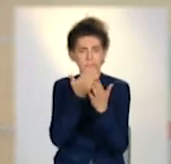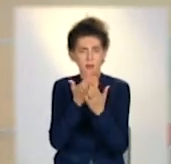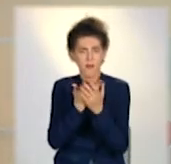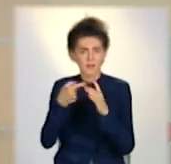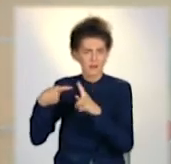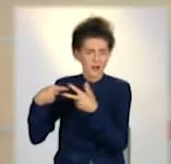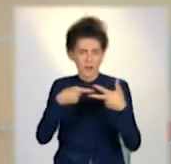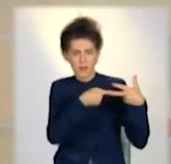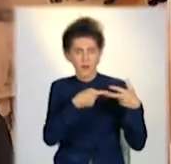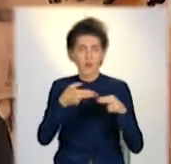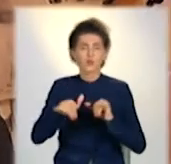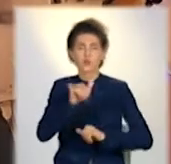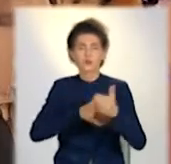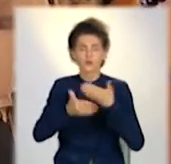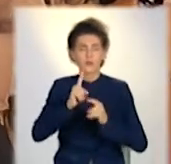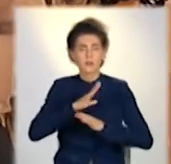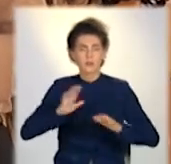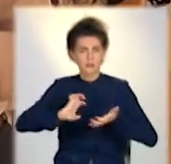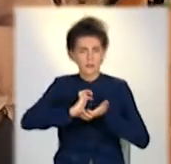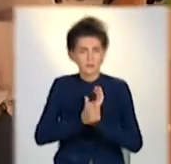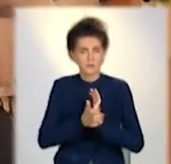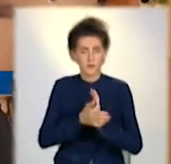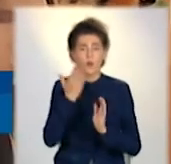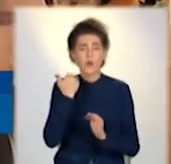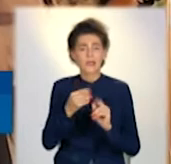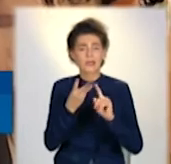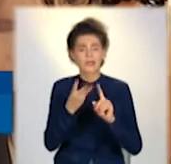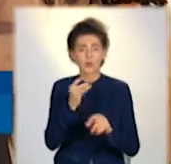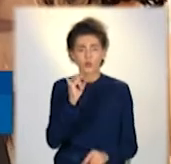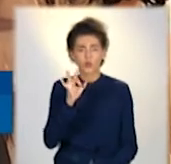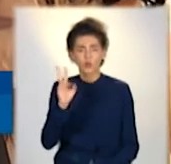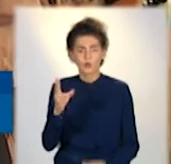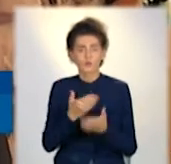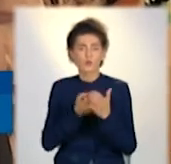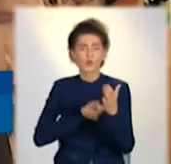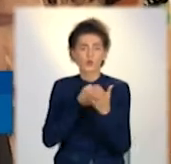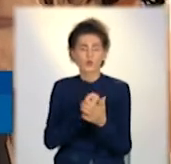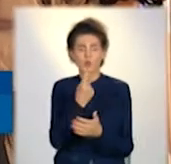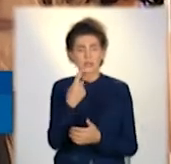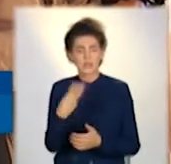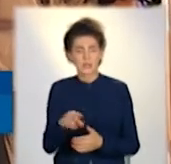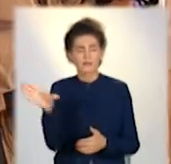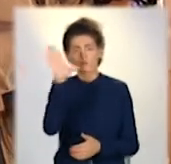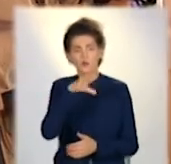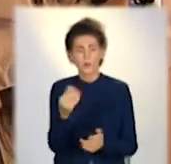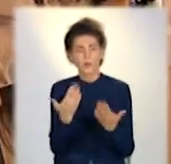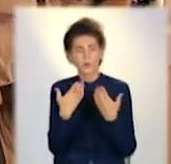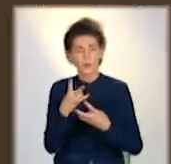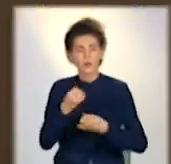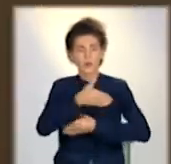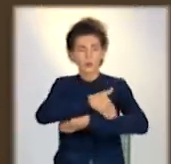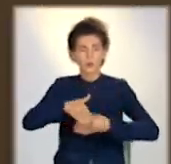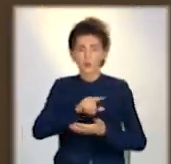не створювався натовп. После третьего урока с 11 до 11.30 дети, вся школа гуляет на улице, это